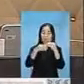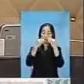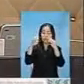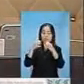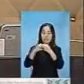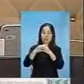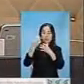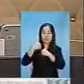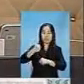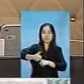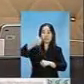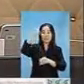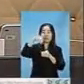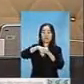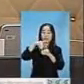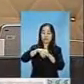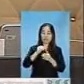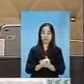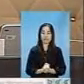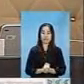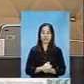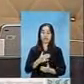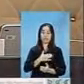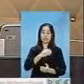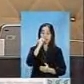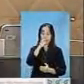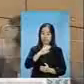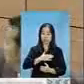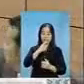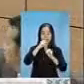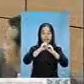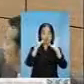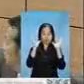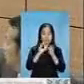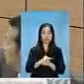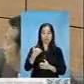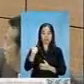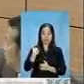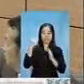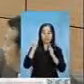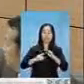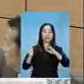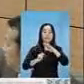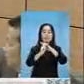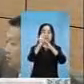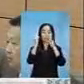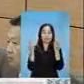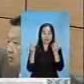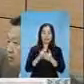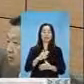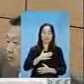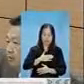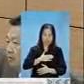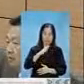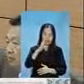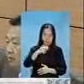นะเลือกตั้งนะ ผมเรียนอย่างนี้นะครับท่านประธานผมพูดชัดว่ามีเสียงลือกันว่า ครับไม่เป็นไรละฮะเข้าใจผมเข้า